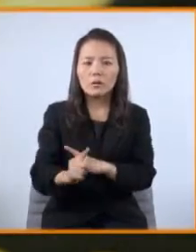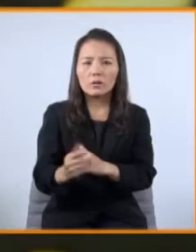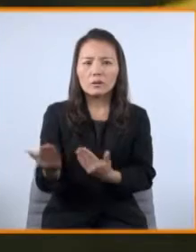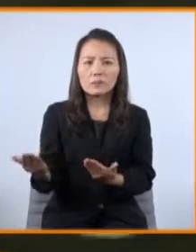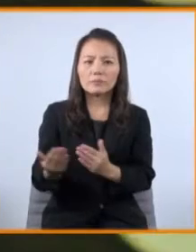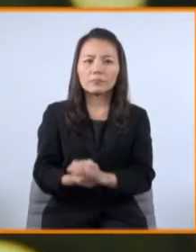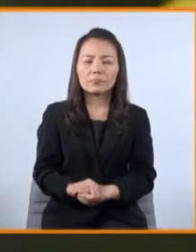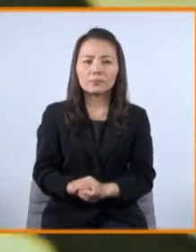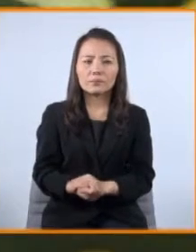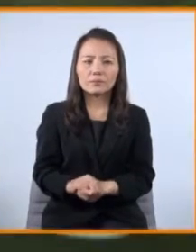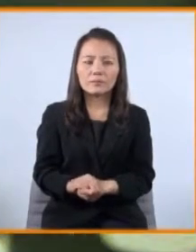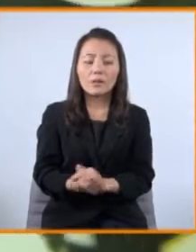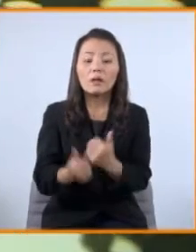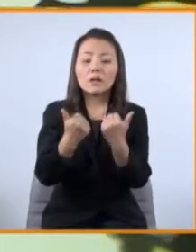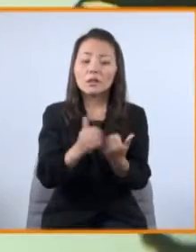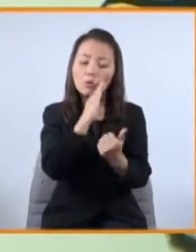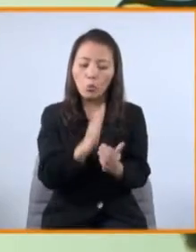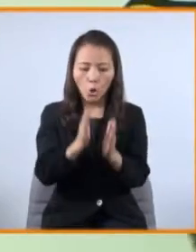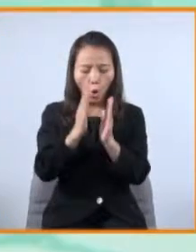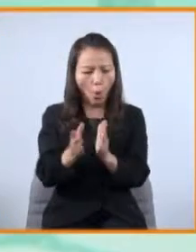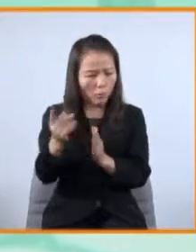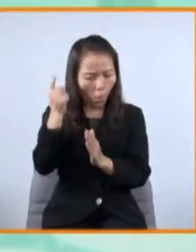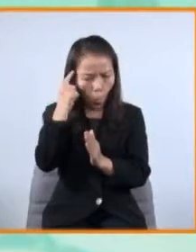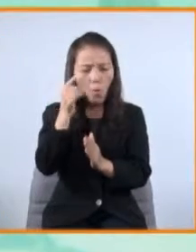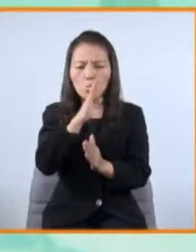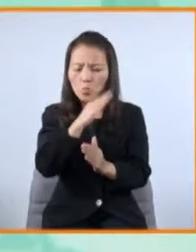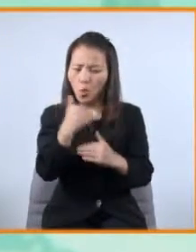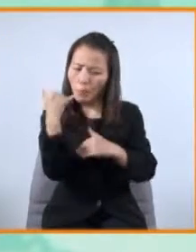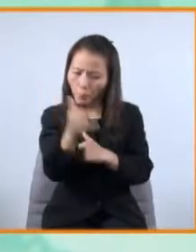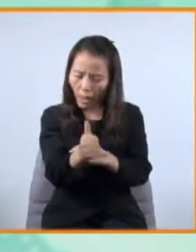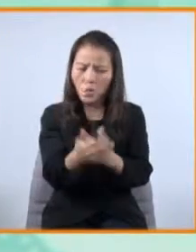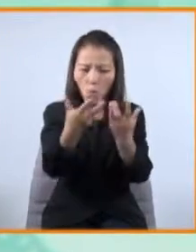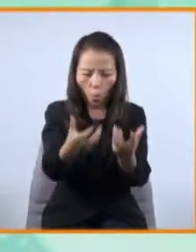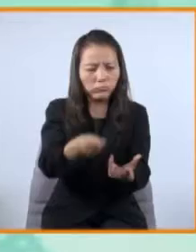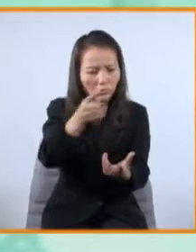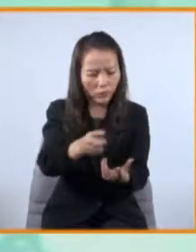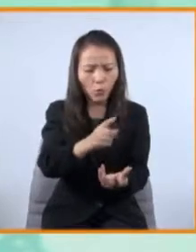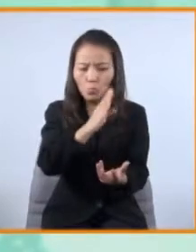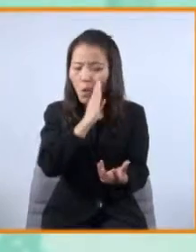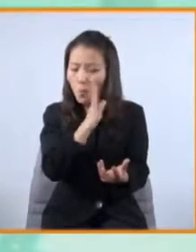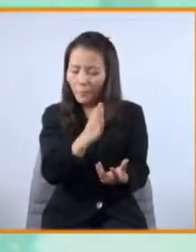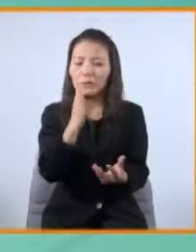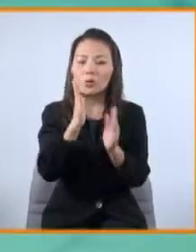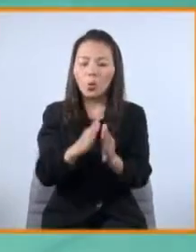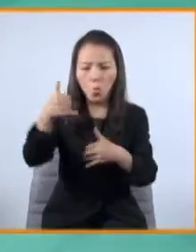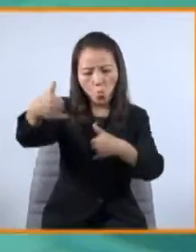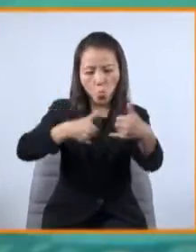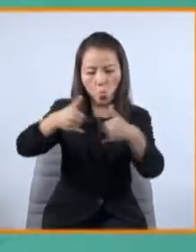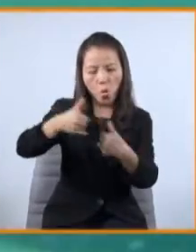ครับทีนี้พอผู้คนเขารู้กันเนี่ยว่ามาที่นี่เราได้ของแท้ได้ของสวยเขาก็มากันเอง